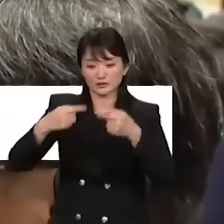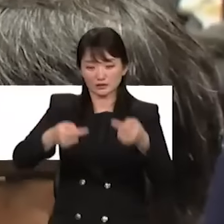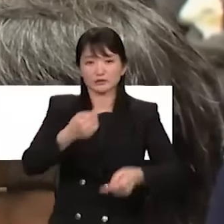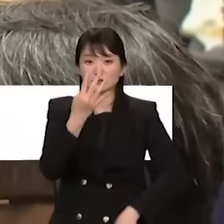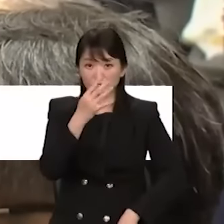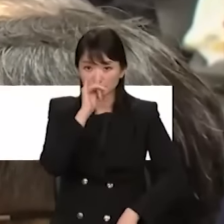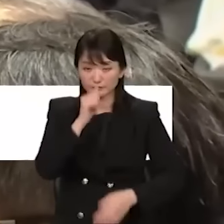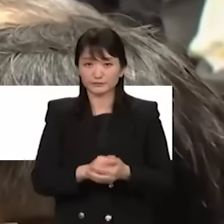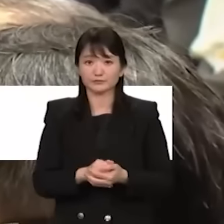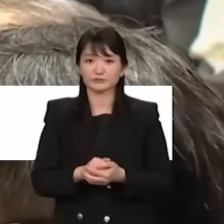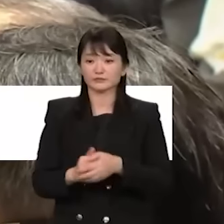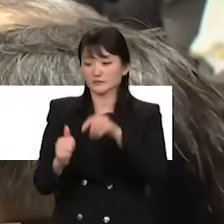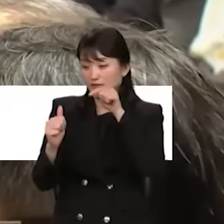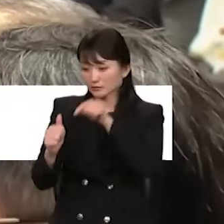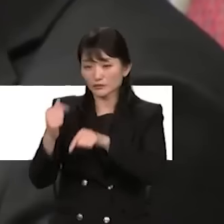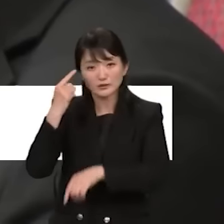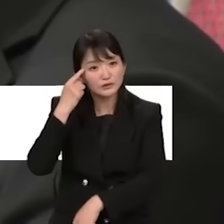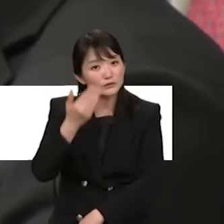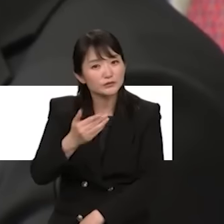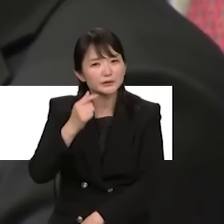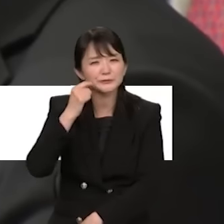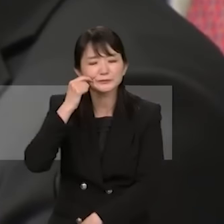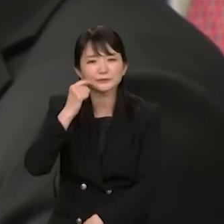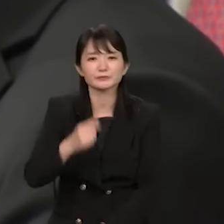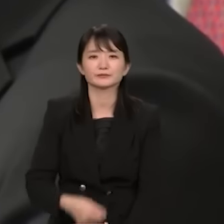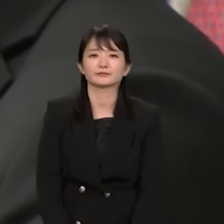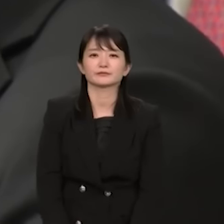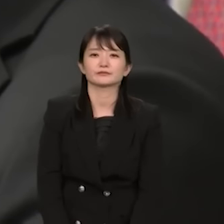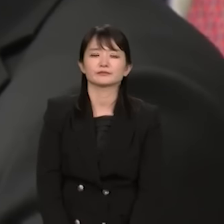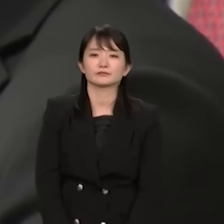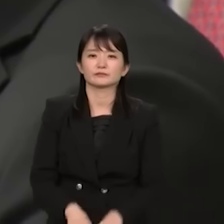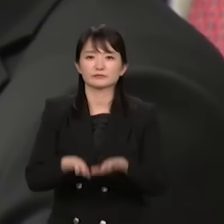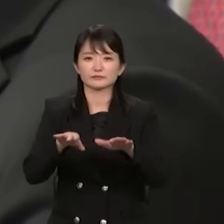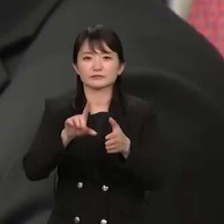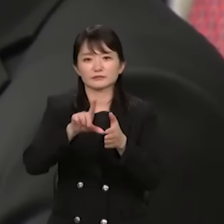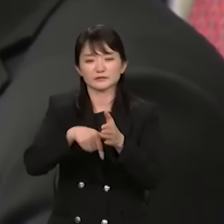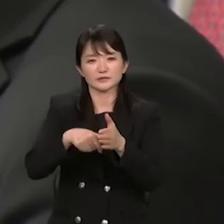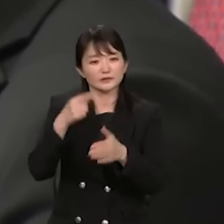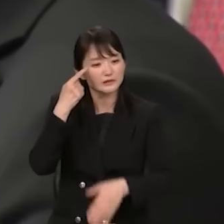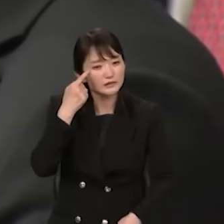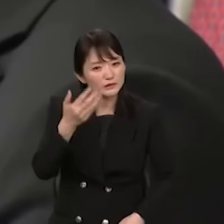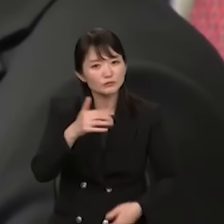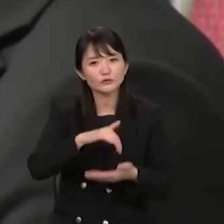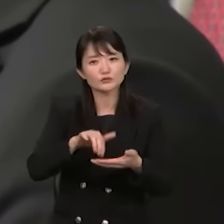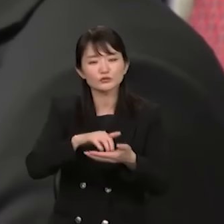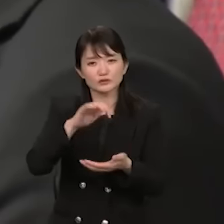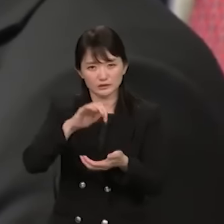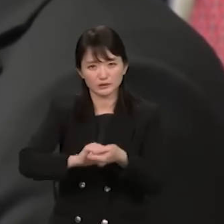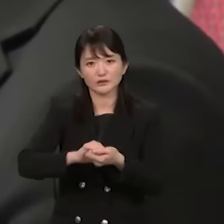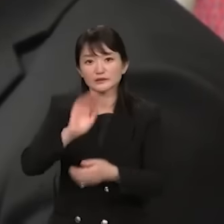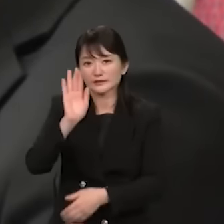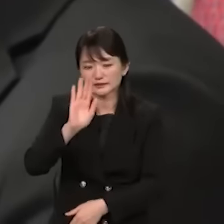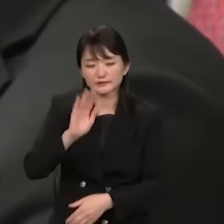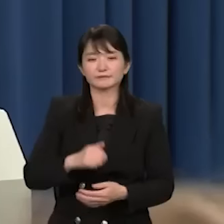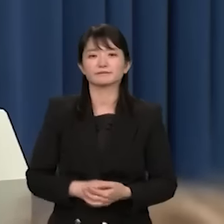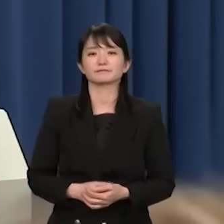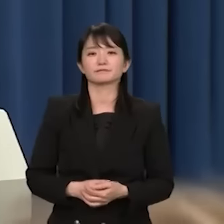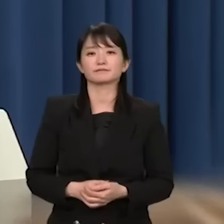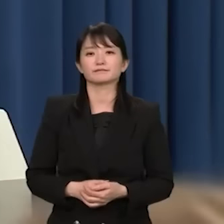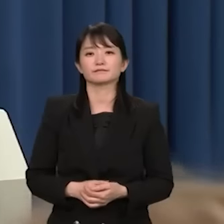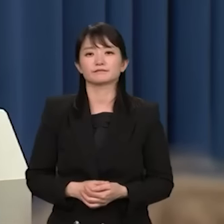있었는데 단 한 번도 질문할 기회를 얻지 못했습니다. 이번엔 시간과 질문 횟수에 제한을 두지 않겠다고 했지만